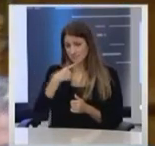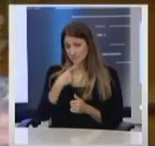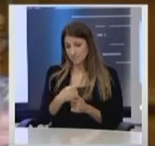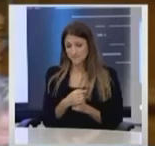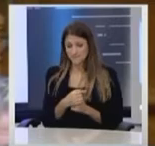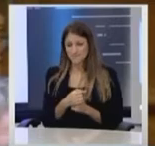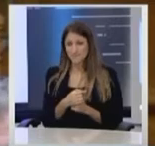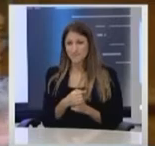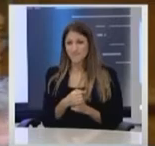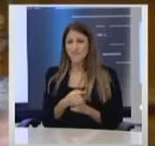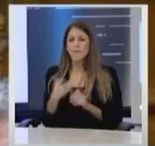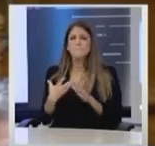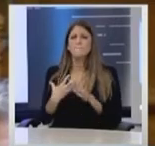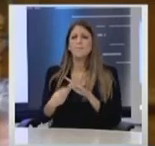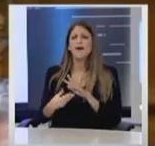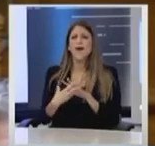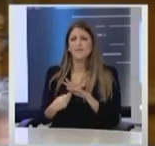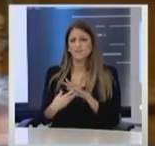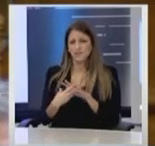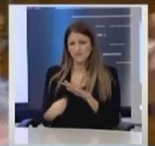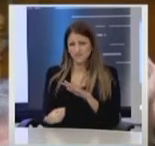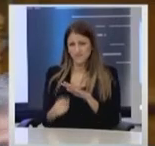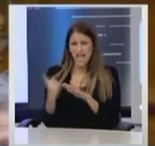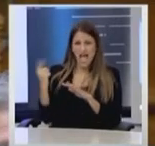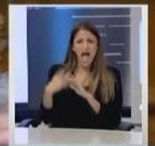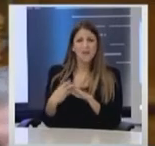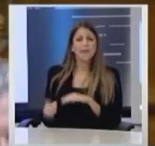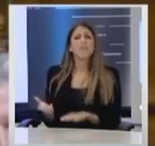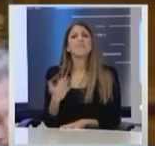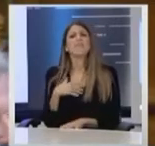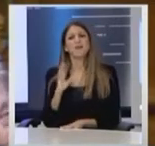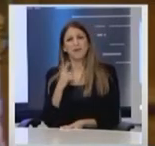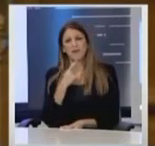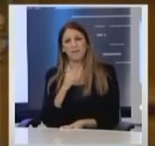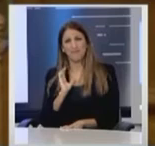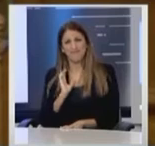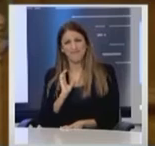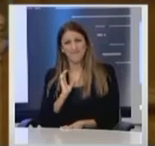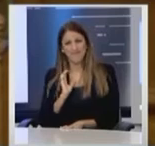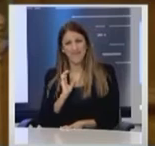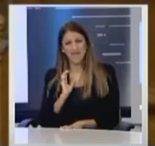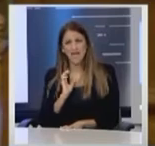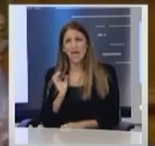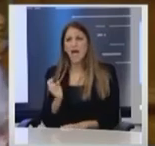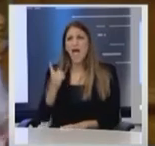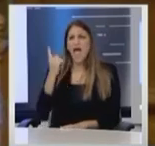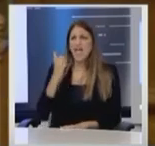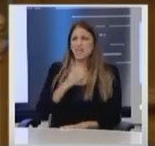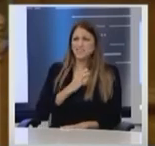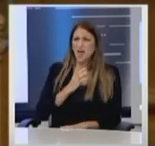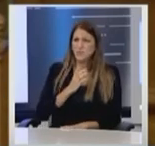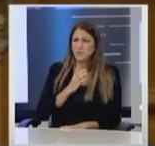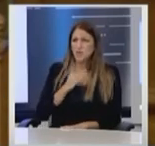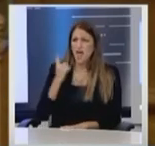σε αυτό το παράδειγμα. Άλλα παραδείγματα δεν υπήρχαν να αναφέρει. Ότι τάχα μου ένας